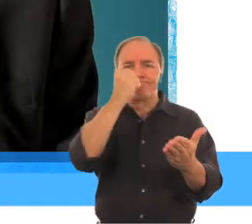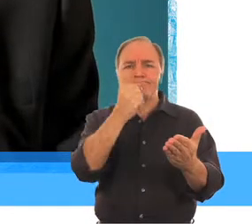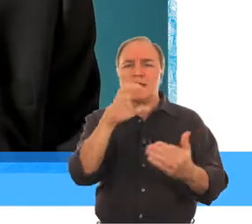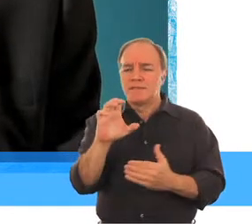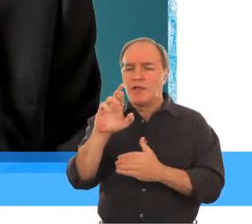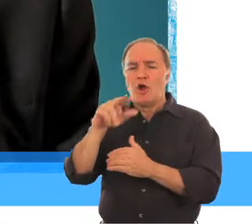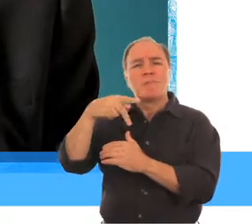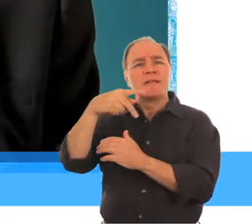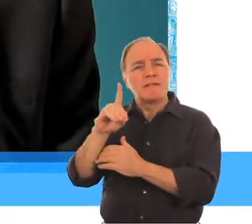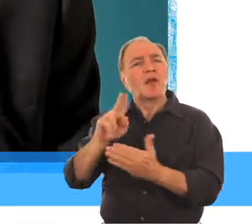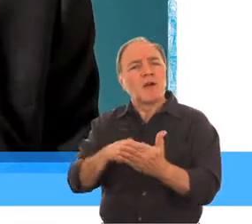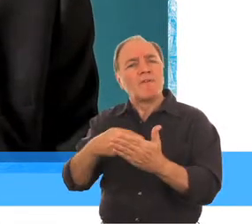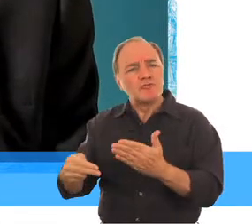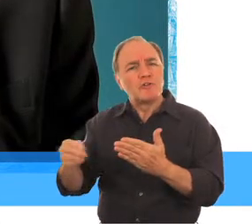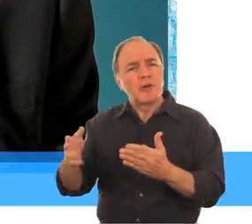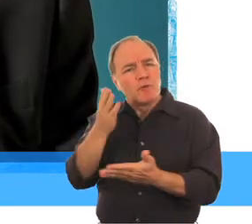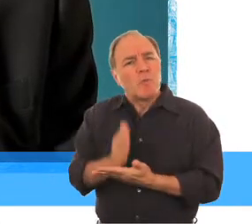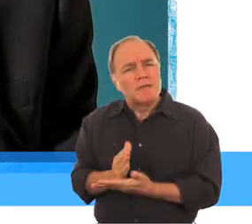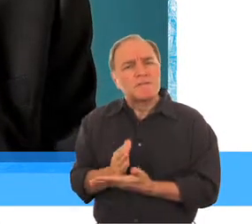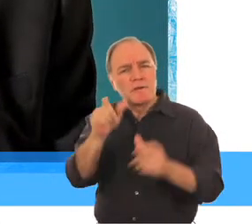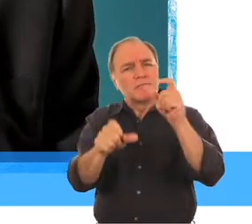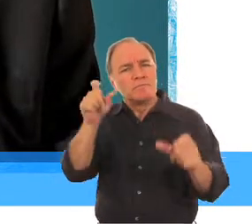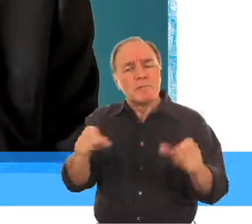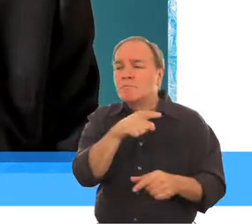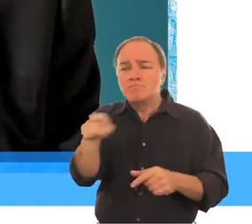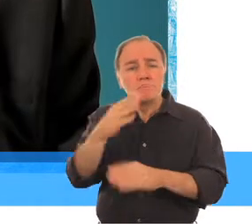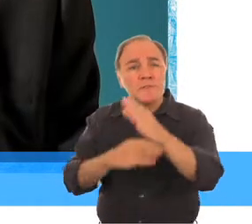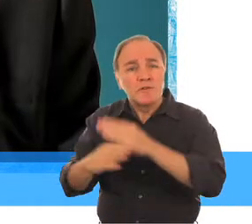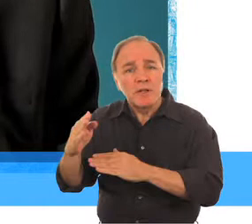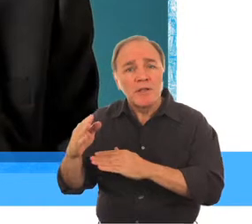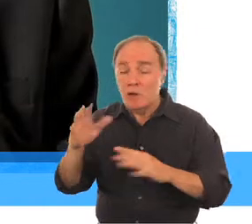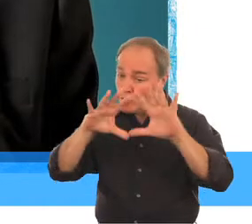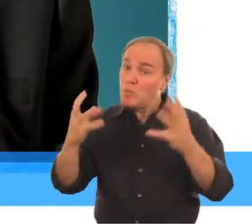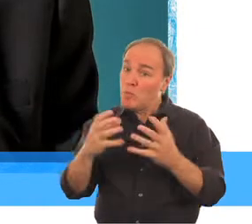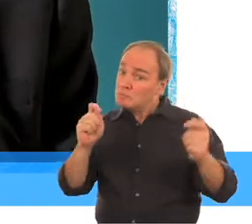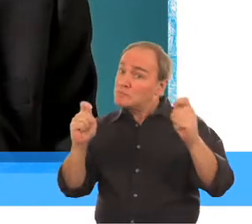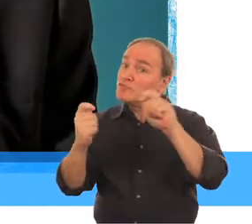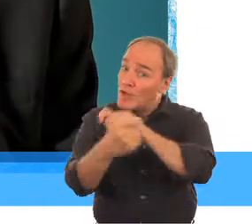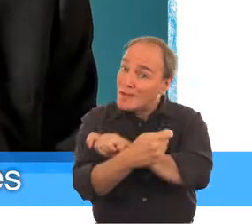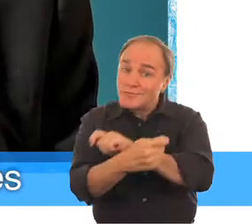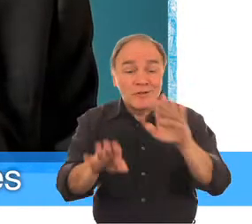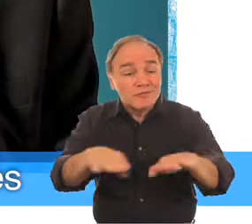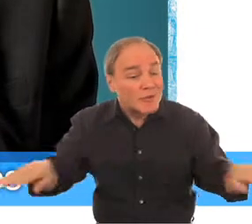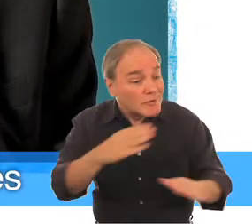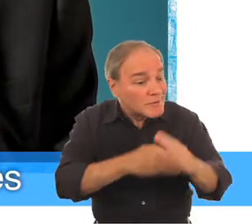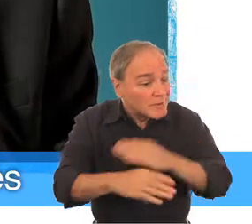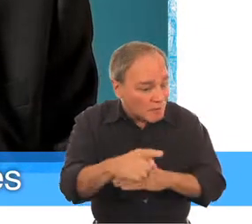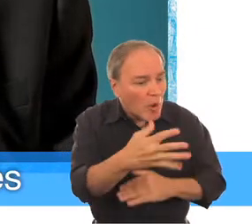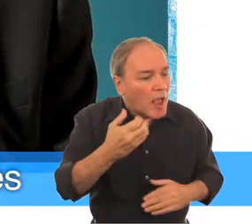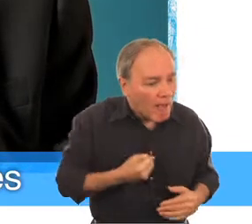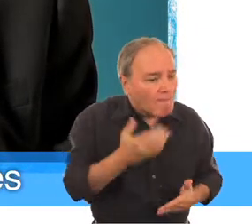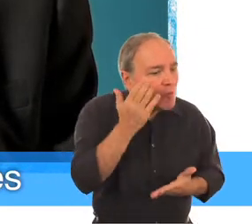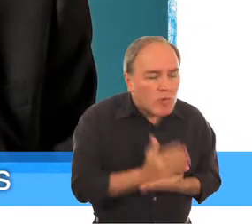Convention relative aux droits des personnes handicapées. Cela crée une toute autre atmosphère, une atmosphère où les enfants handicapés ont